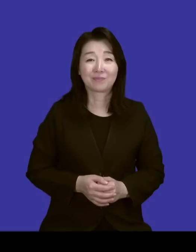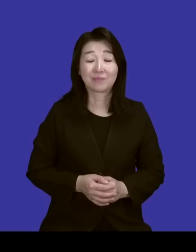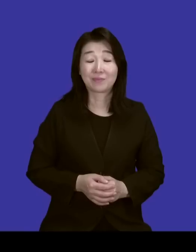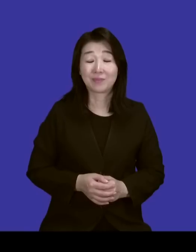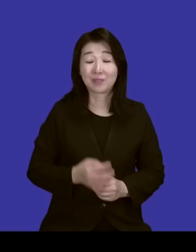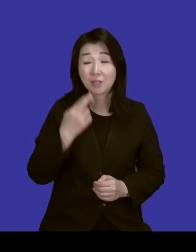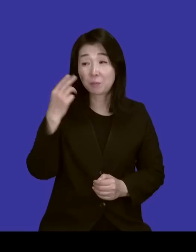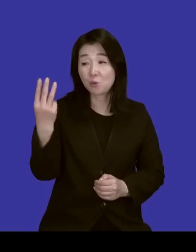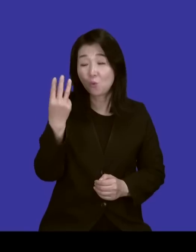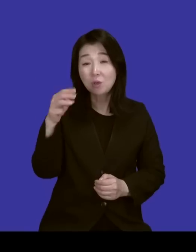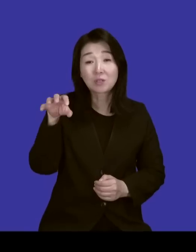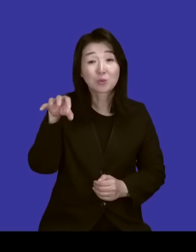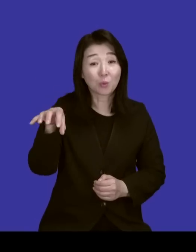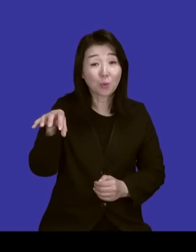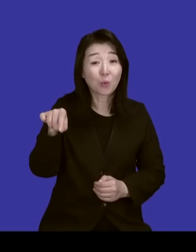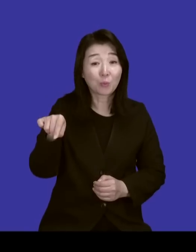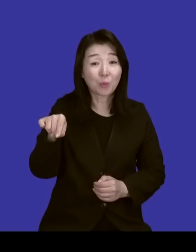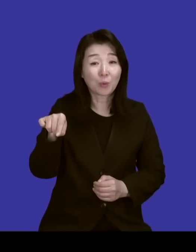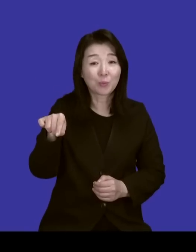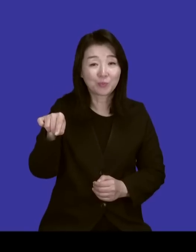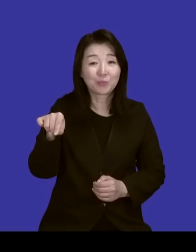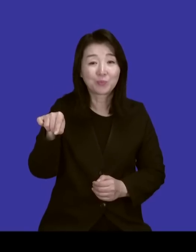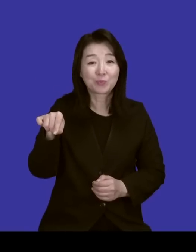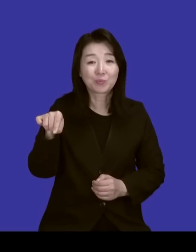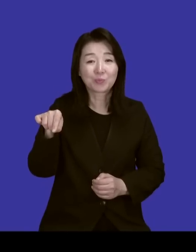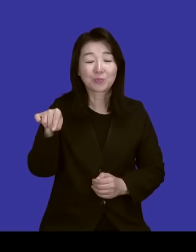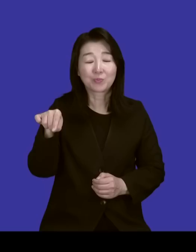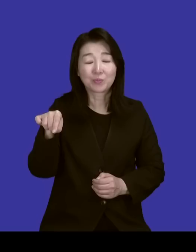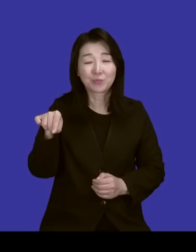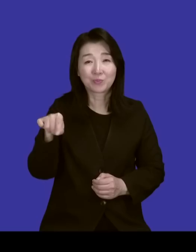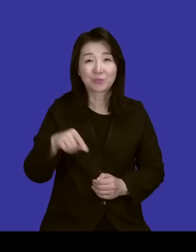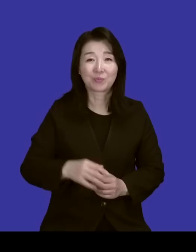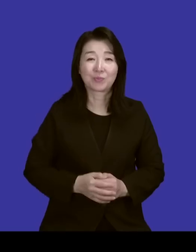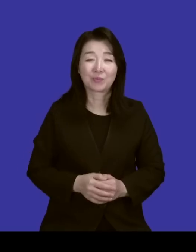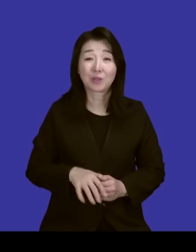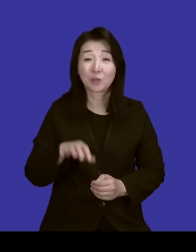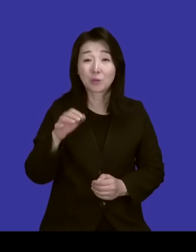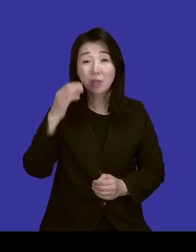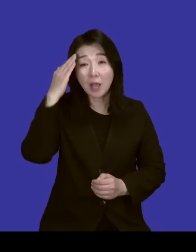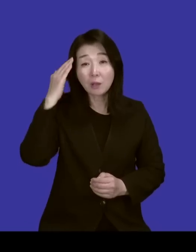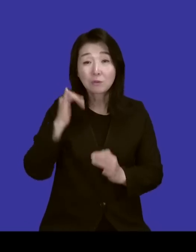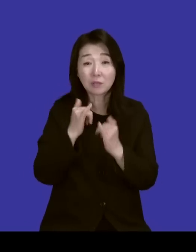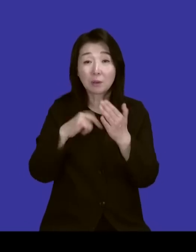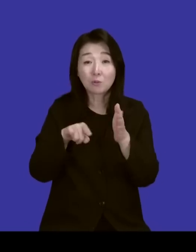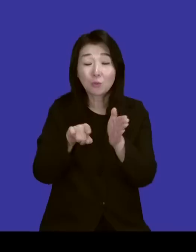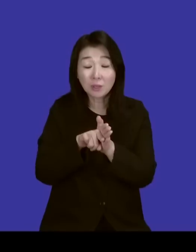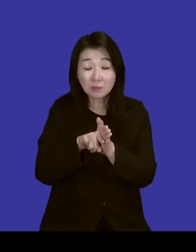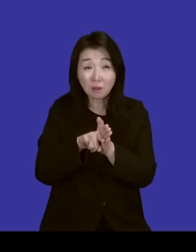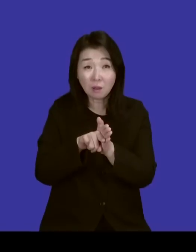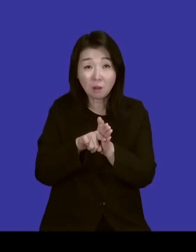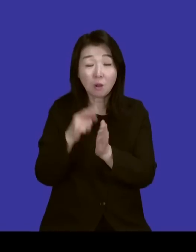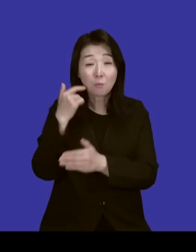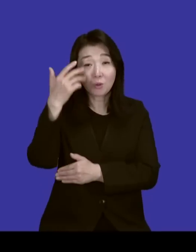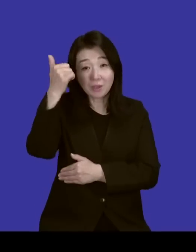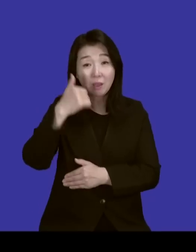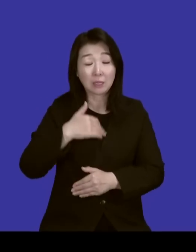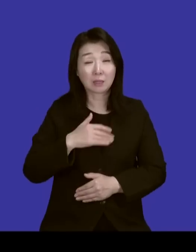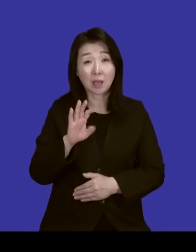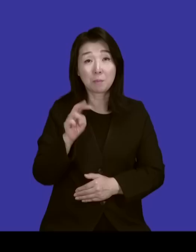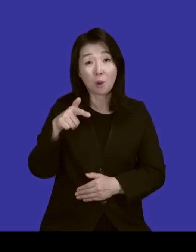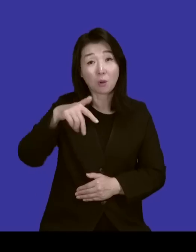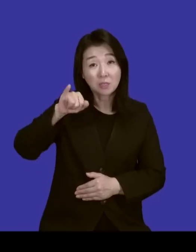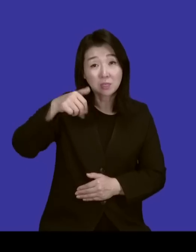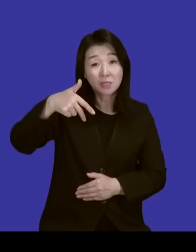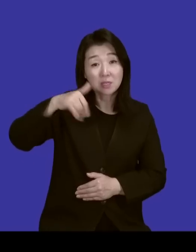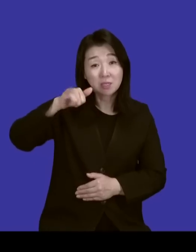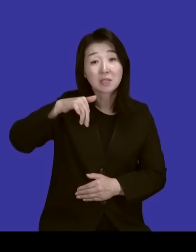이제 메릴랜드 주에서 이제 이민 목회를 하는데 목사님 저 버지니아 출신인 거 알고 계시죠? 저? 아 그렇지. 예, 저 버지니아 출신이에요. 예,